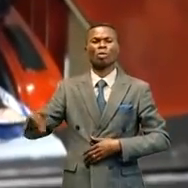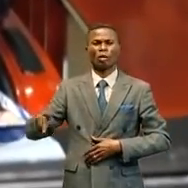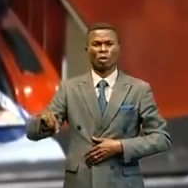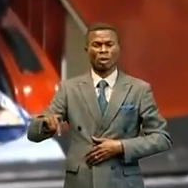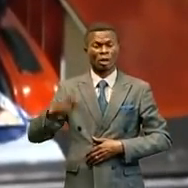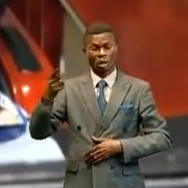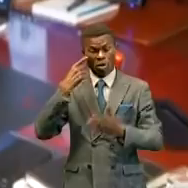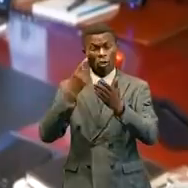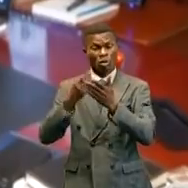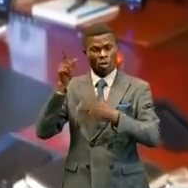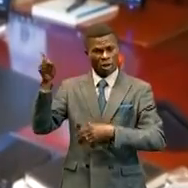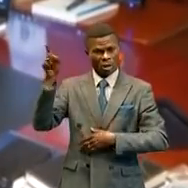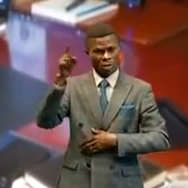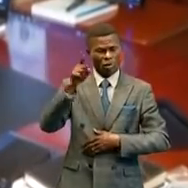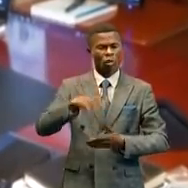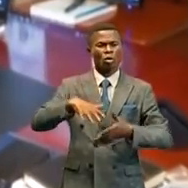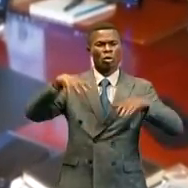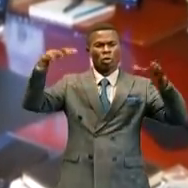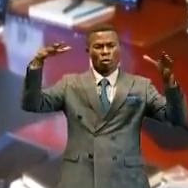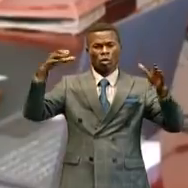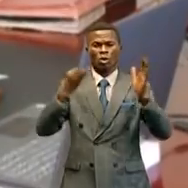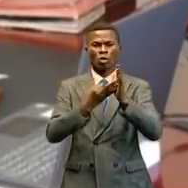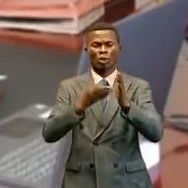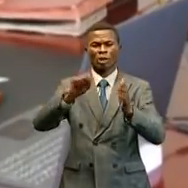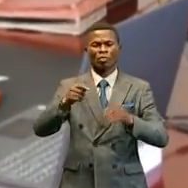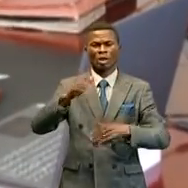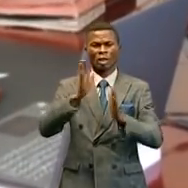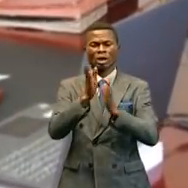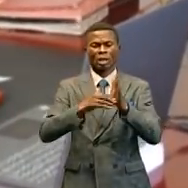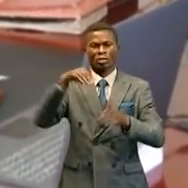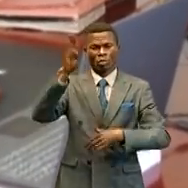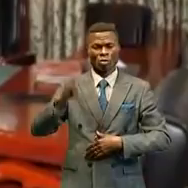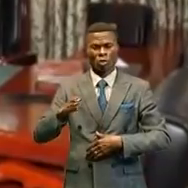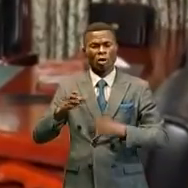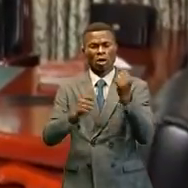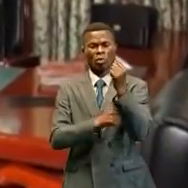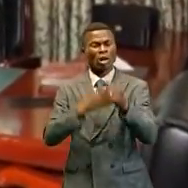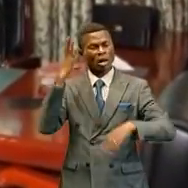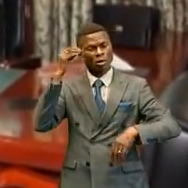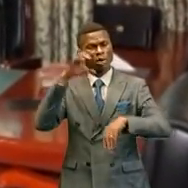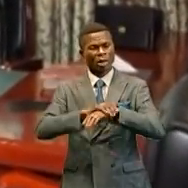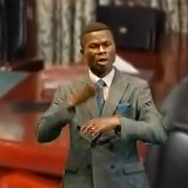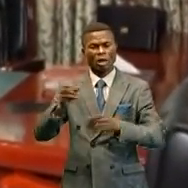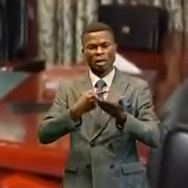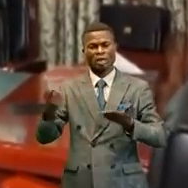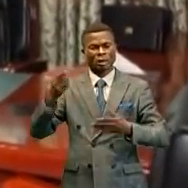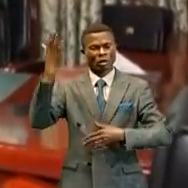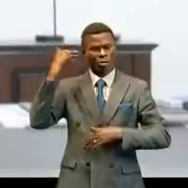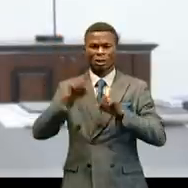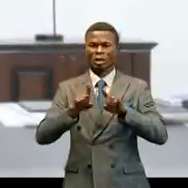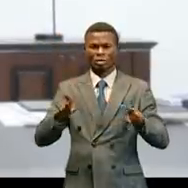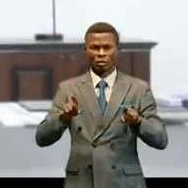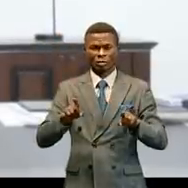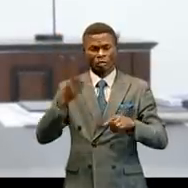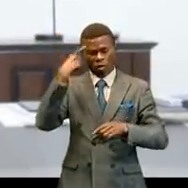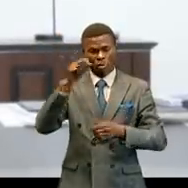où il a été remarqué une augmentation de 8,19% des cas confirmés par rapport à la semaine précédente.